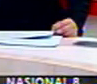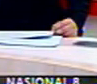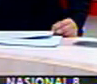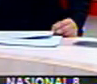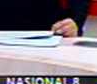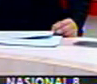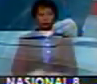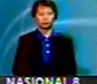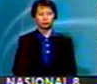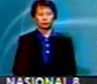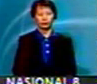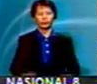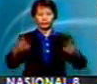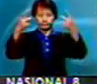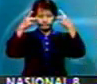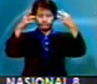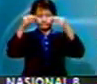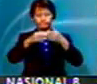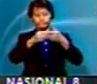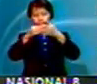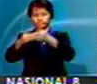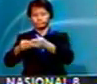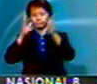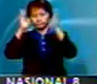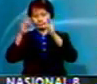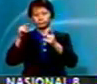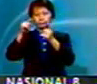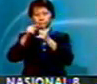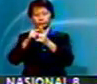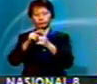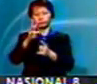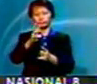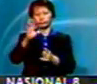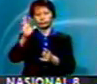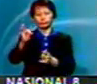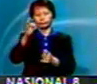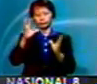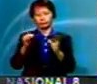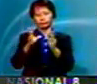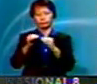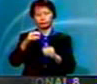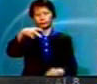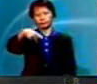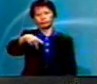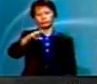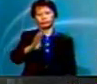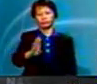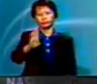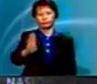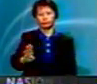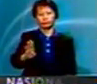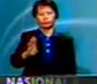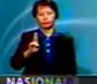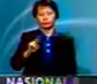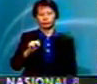Perdana Menteri Datuk Seri Najib Tun Razak akan mengetuai delegasi Malaysia ke sesi ke-69 Perhimpunan Agung Pertubuhan Bangsa Bersatu